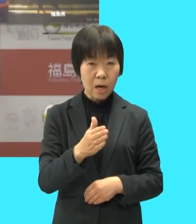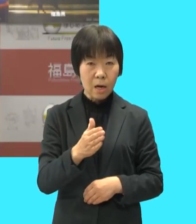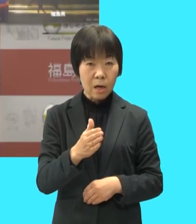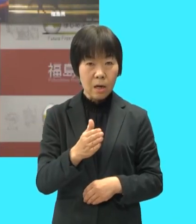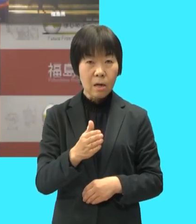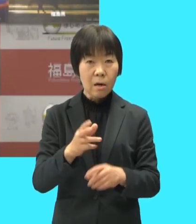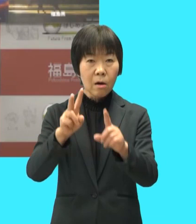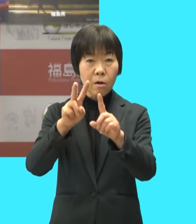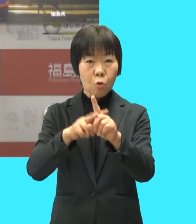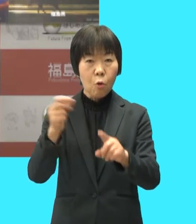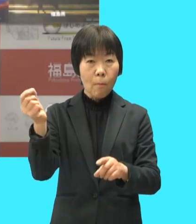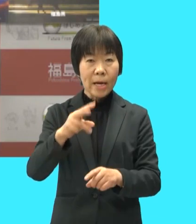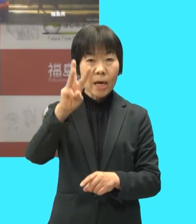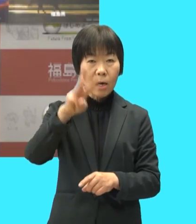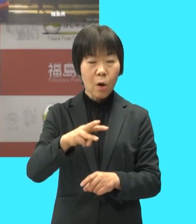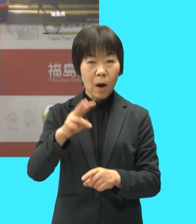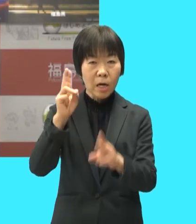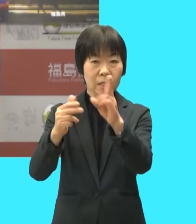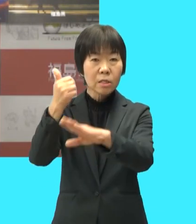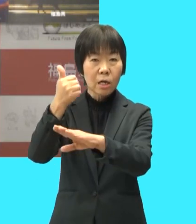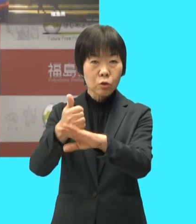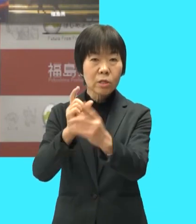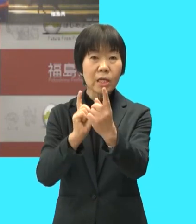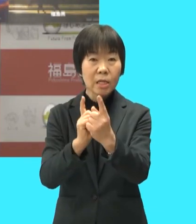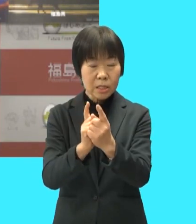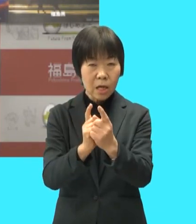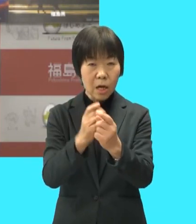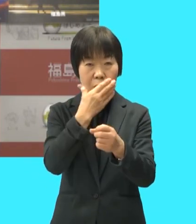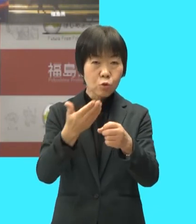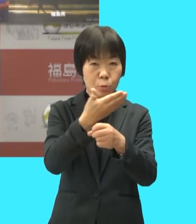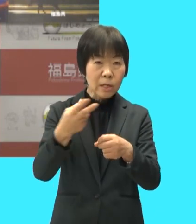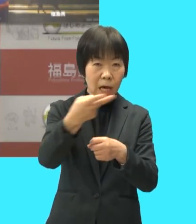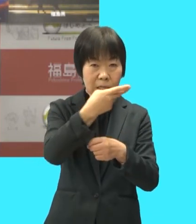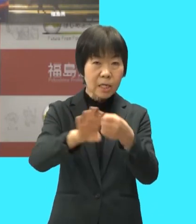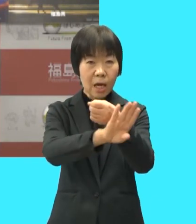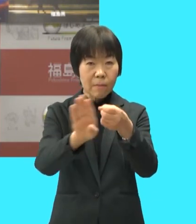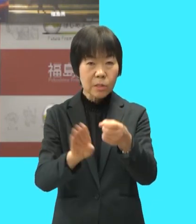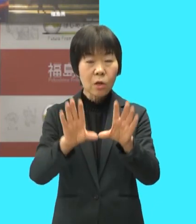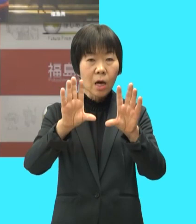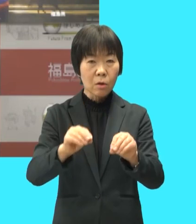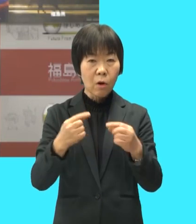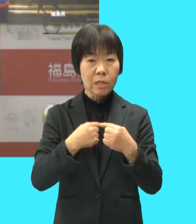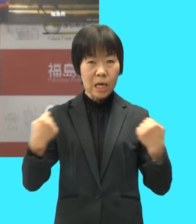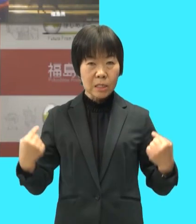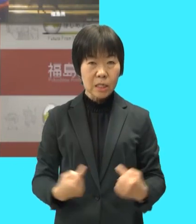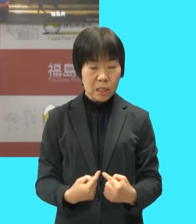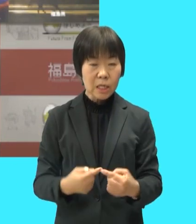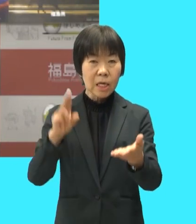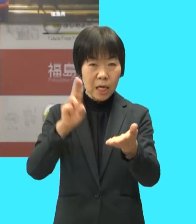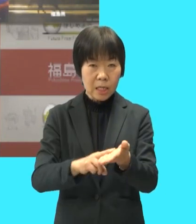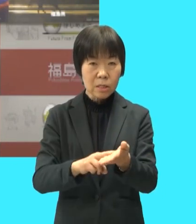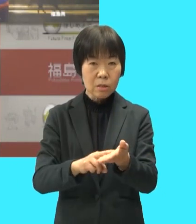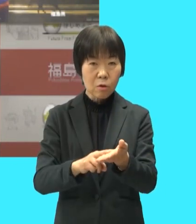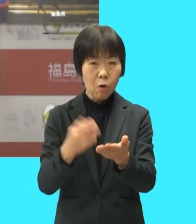東京電力の小早川社長に対して福島第二原発の廃炉を正式に決定する